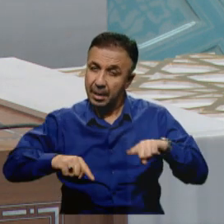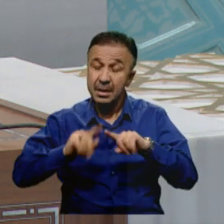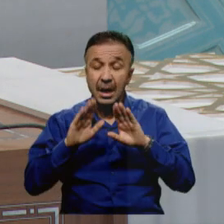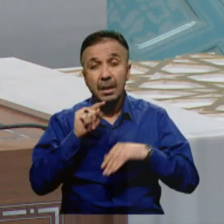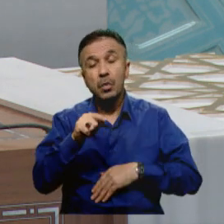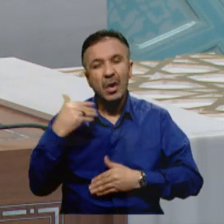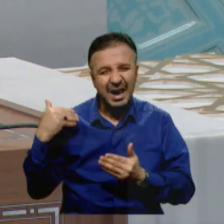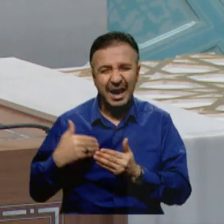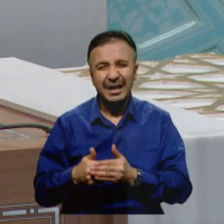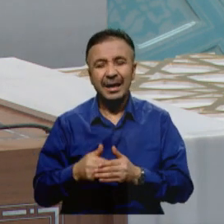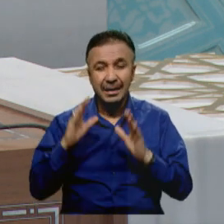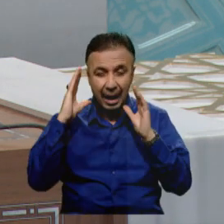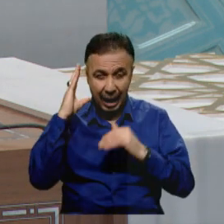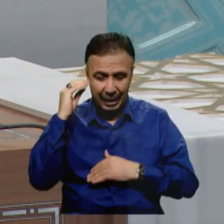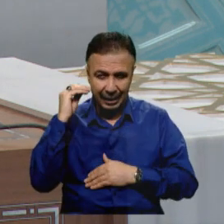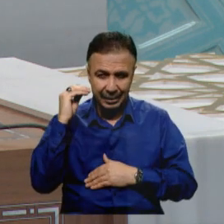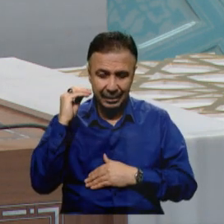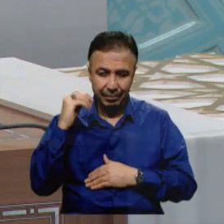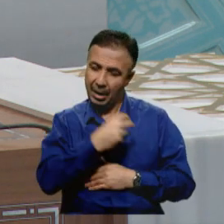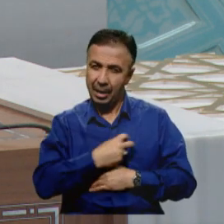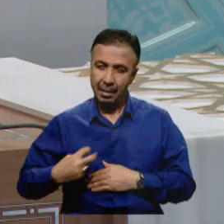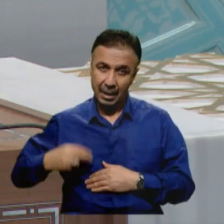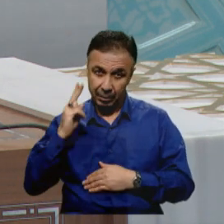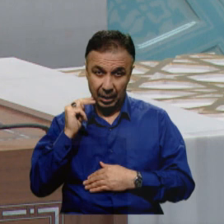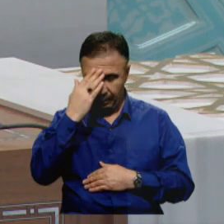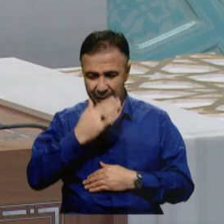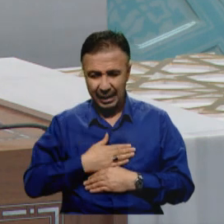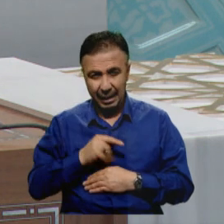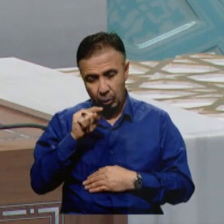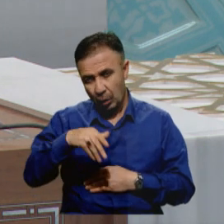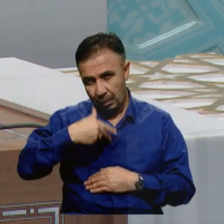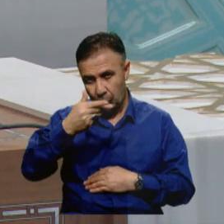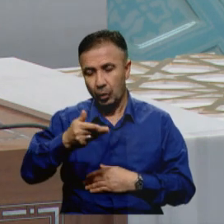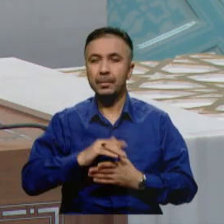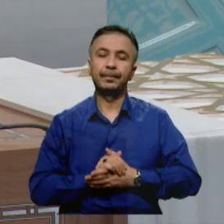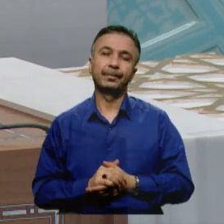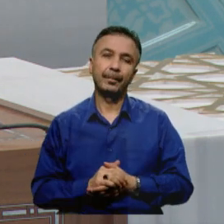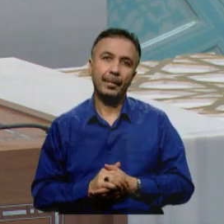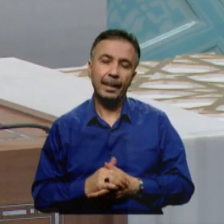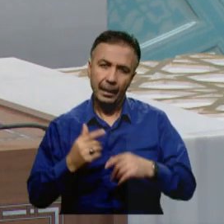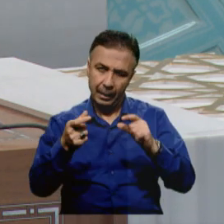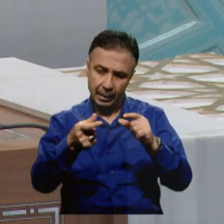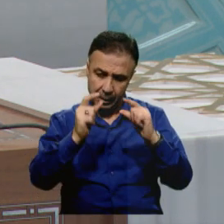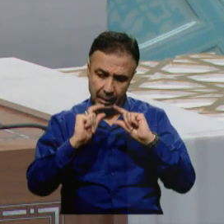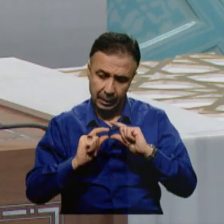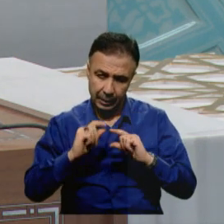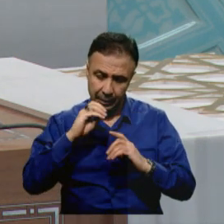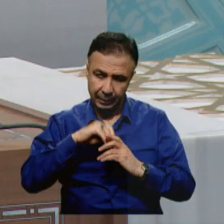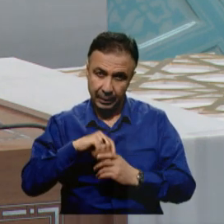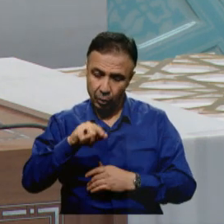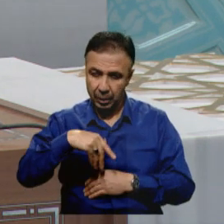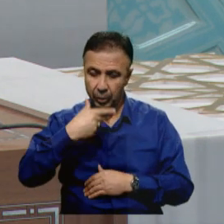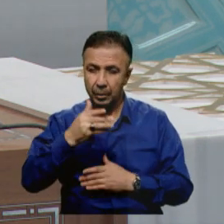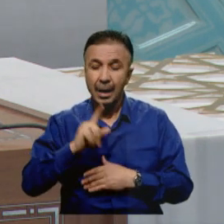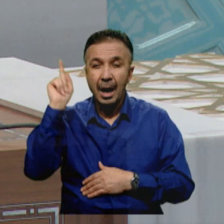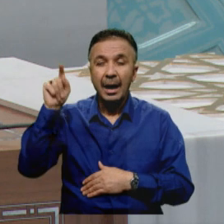anlayabiliriz. Ama Efendimiz buyuruyor ki, اِنَّ اللّٰهَ لَا يَنْظُرُ اِلَى سُوَارِكُمْ وَاَمْوَالِكُمْ